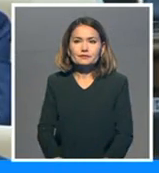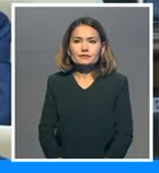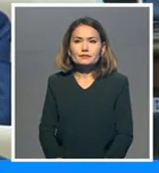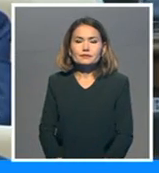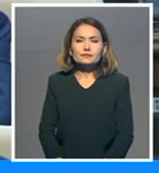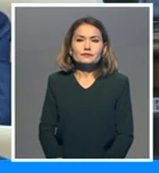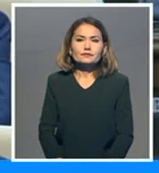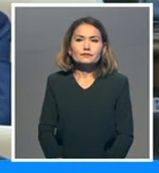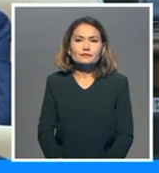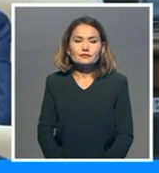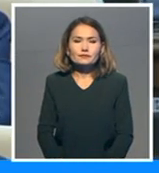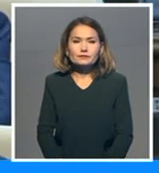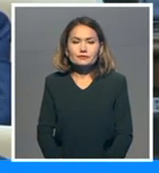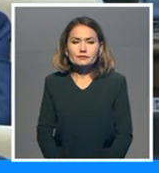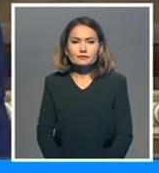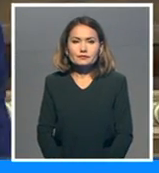Предусмотреть по принципу одного окна.